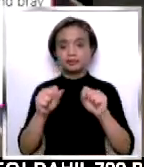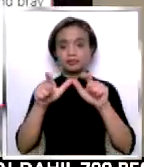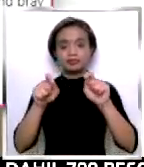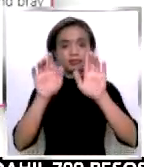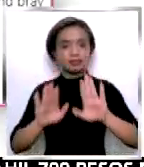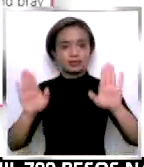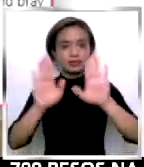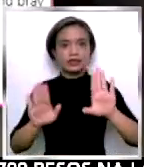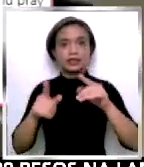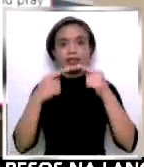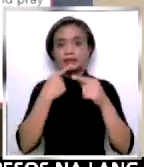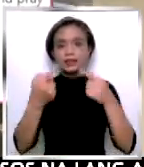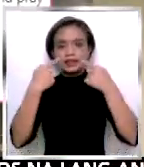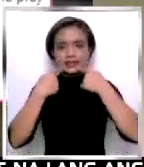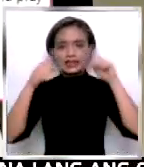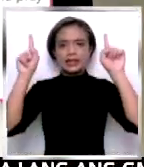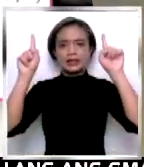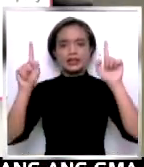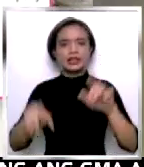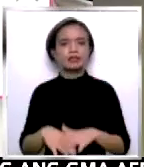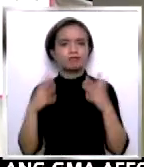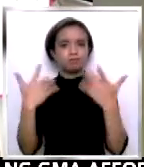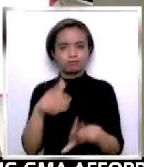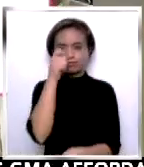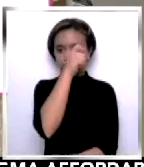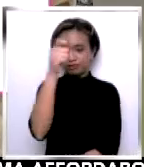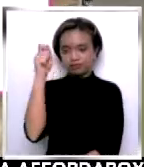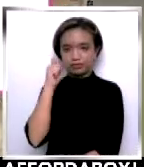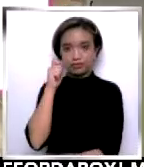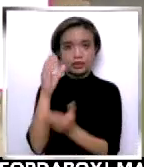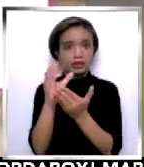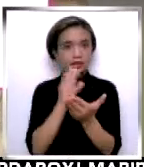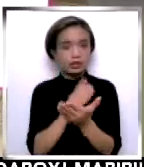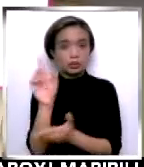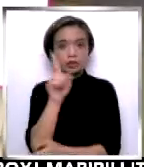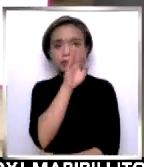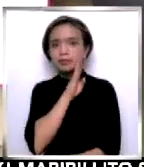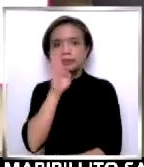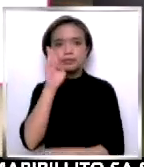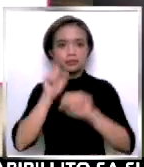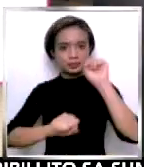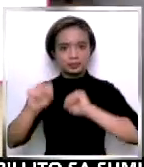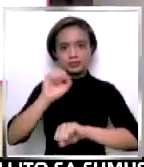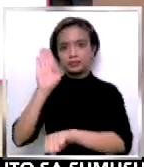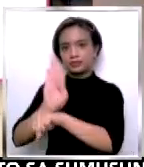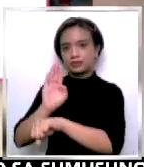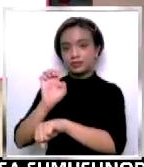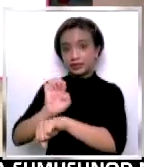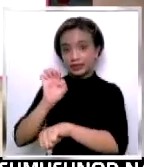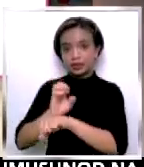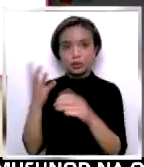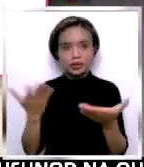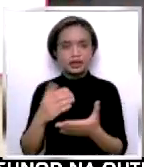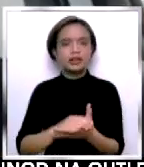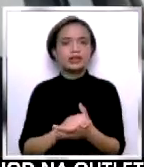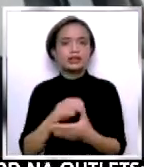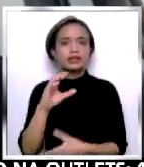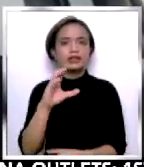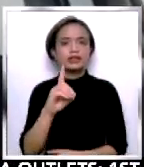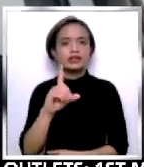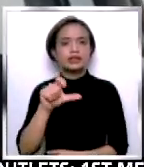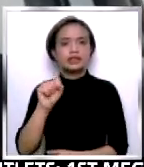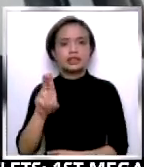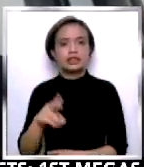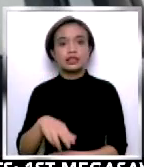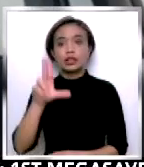finally nakamartsa at graduate na siya sa kursong Bachelor of Science in Entrepreneurship sa De La Salle University. Inabot daw ng